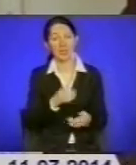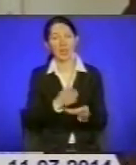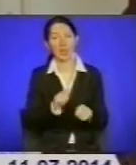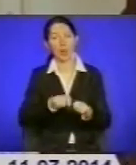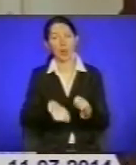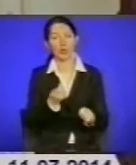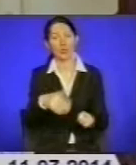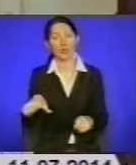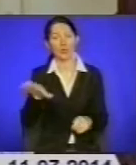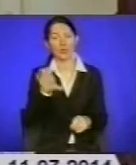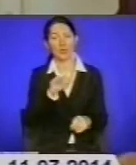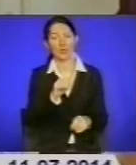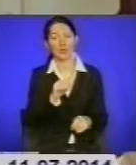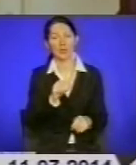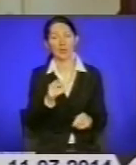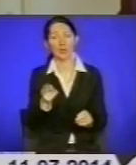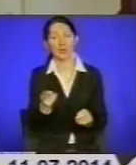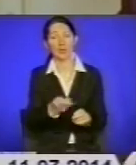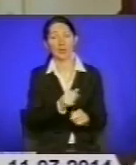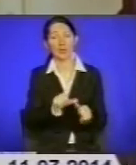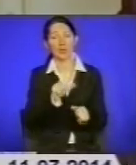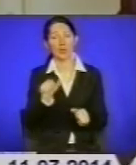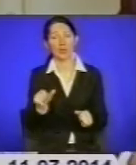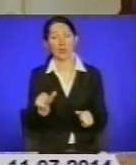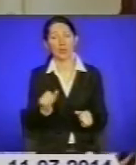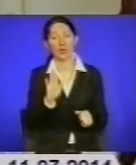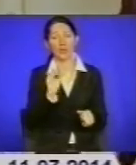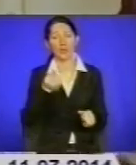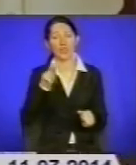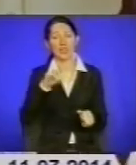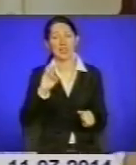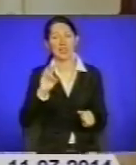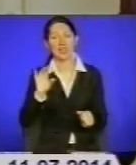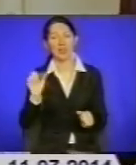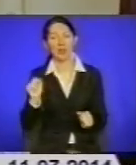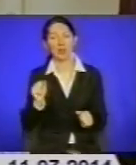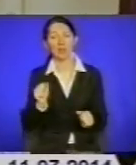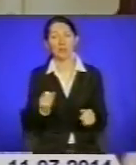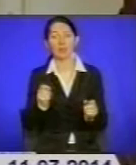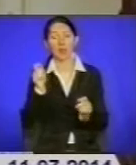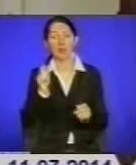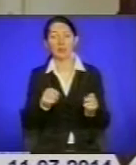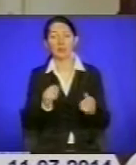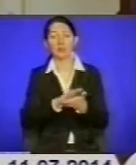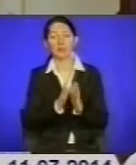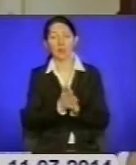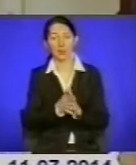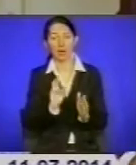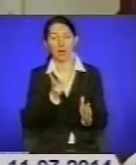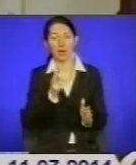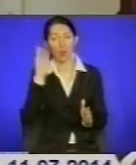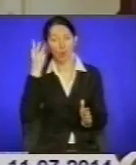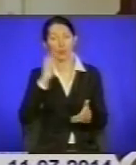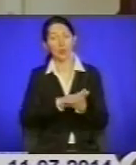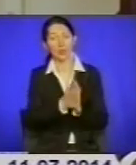порушення всіх, без виключення, Віденської конвенції, консульської конвенції, всіх